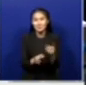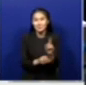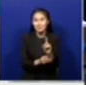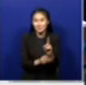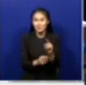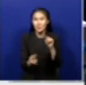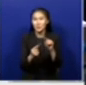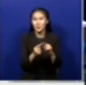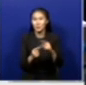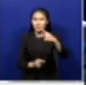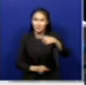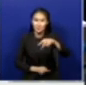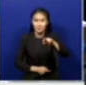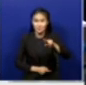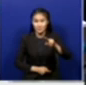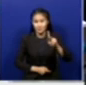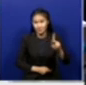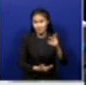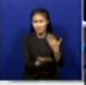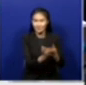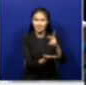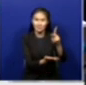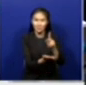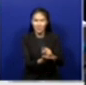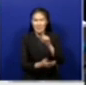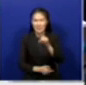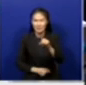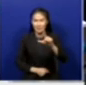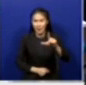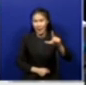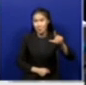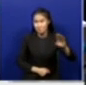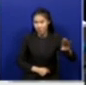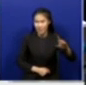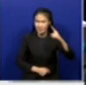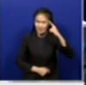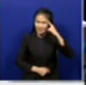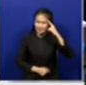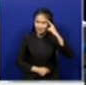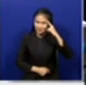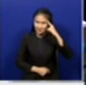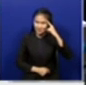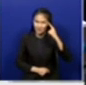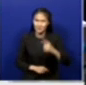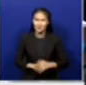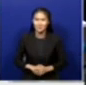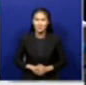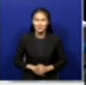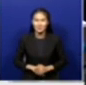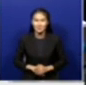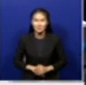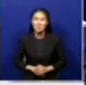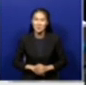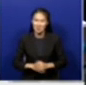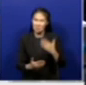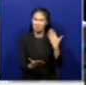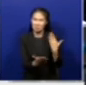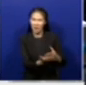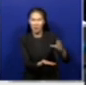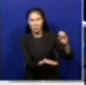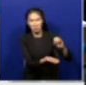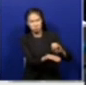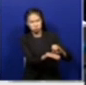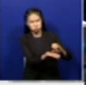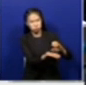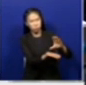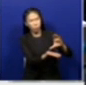ระราชกำหนดการกู้เงิน1ล้านล้านบาทซึ่งต้องบอกว่าเป็นเม็ดเงินที่มีจำนวนเยอะมากๆ